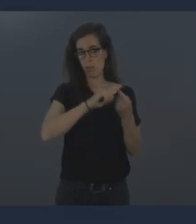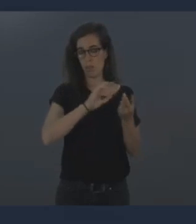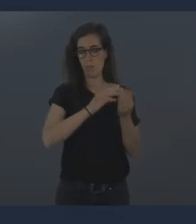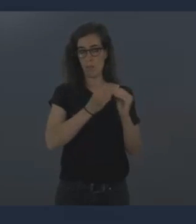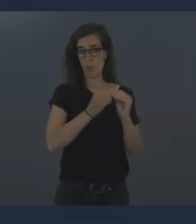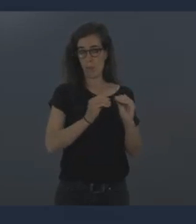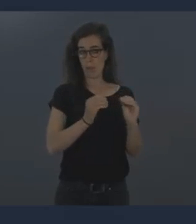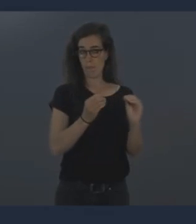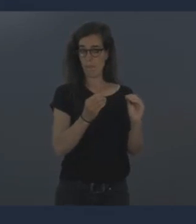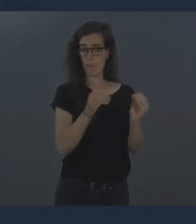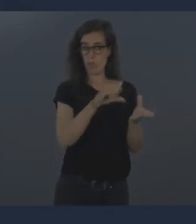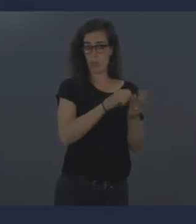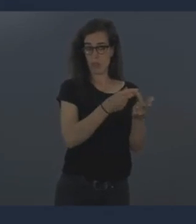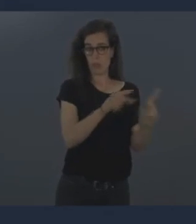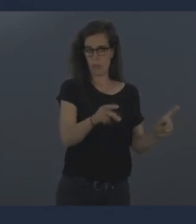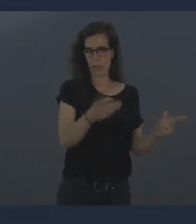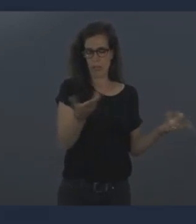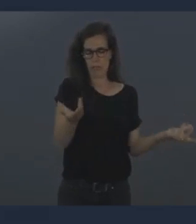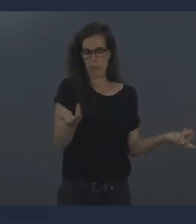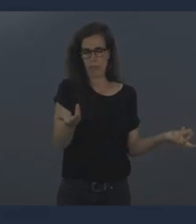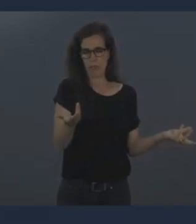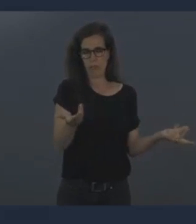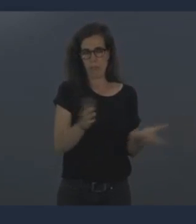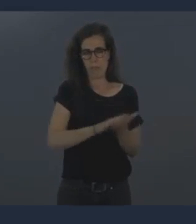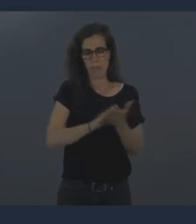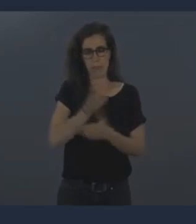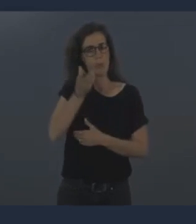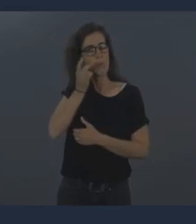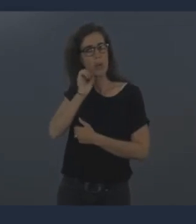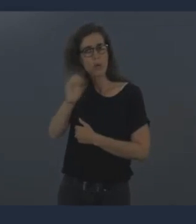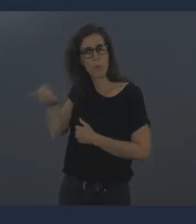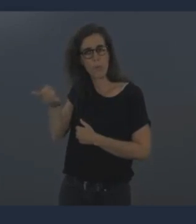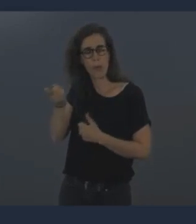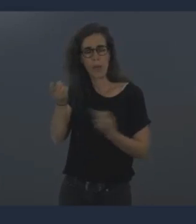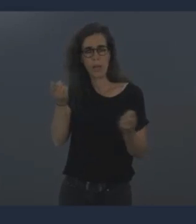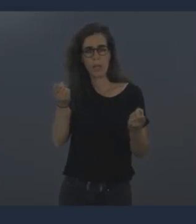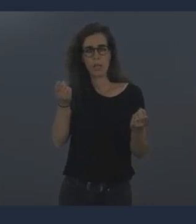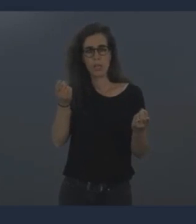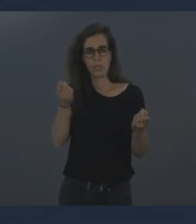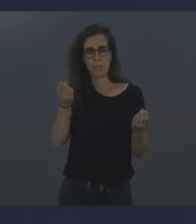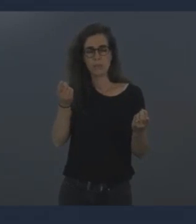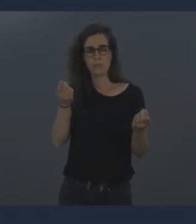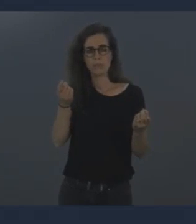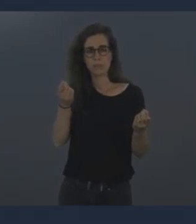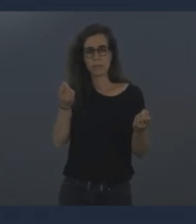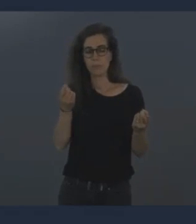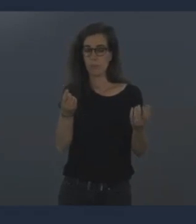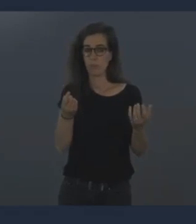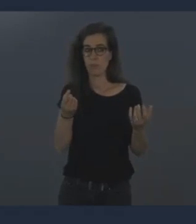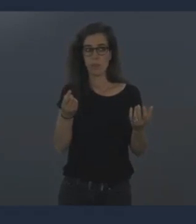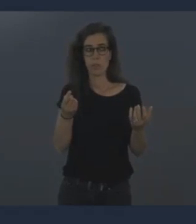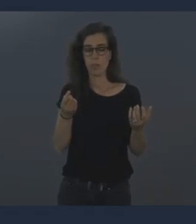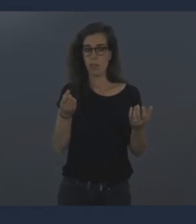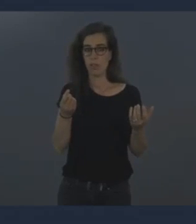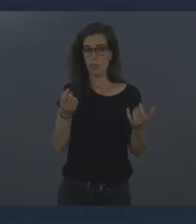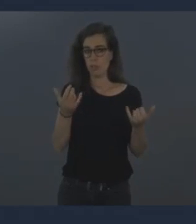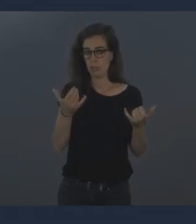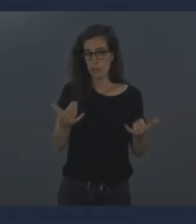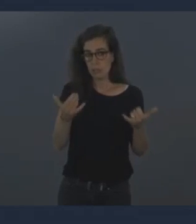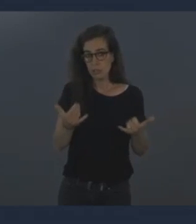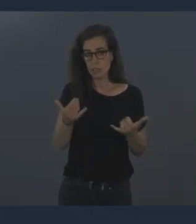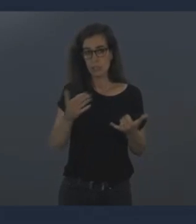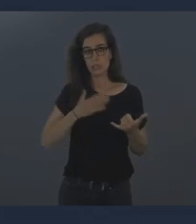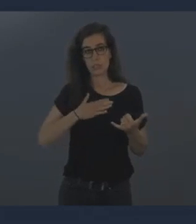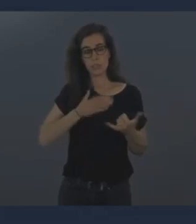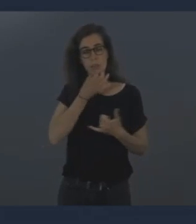centres-villes. Ce qui nous manque, Monsieur le Président, et au nom de notre groupe, j'ai déjà eu l'occasion de vous le dire, c'est